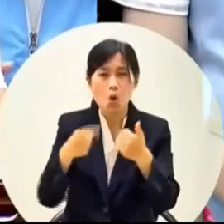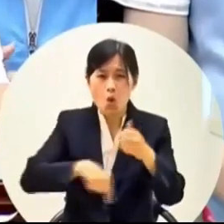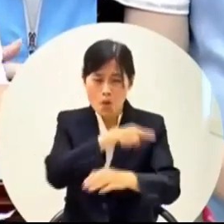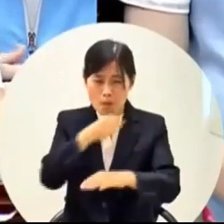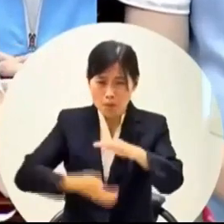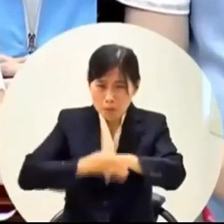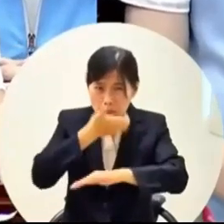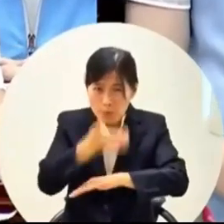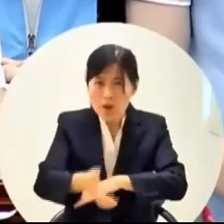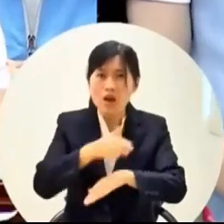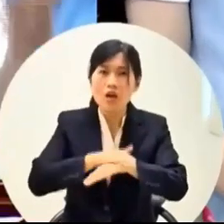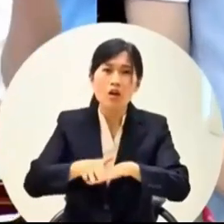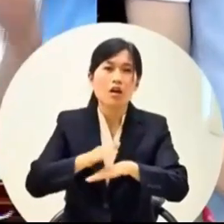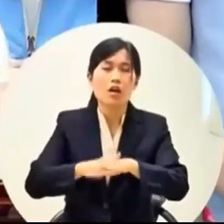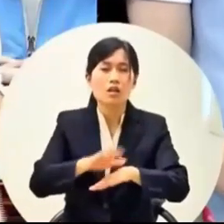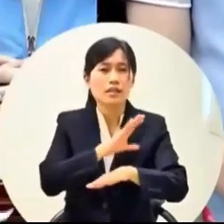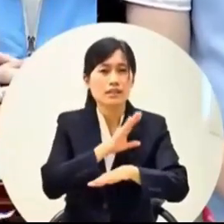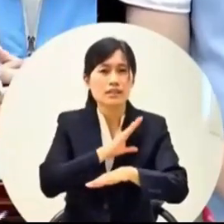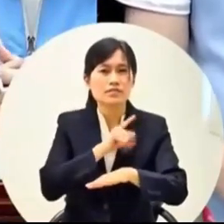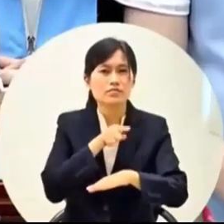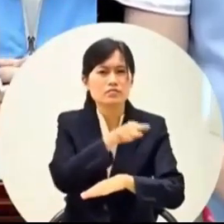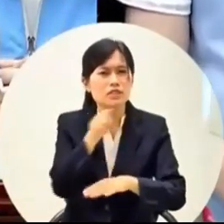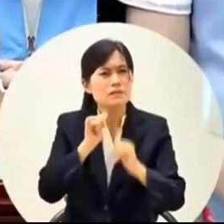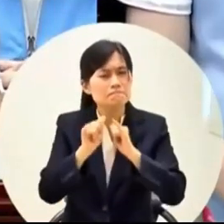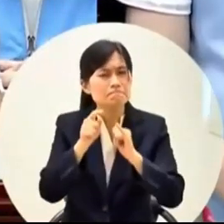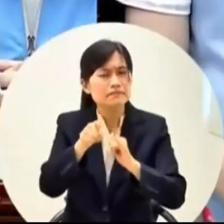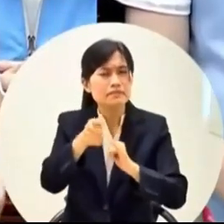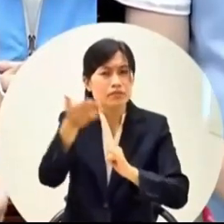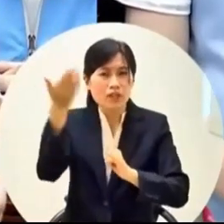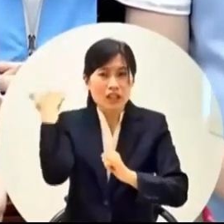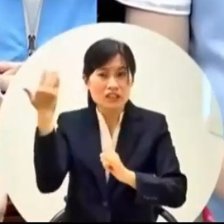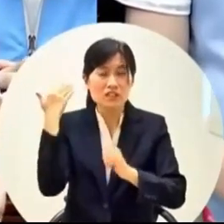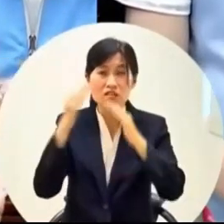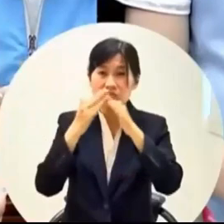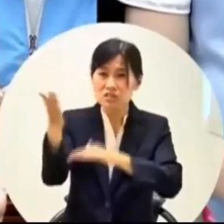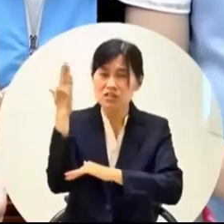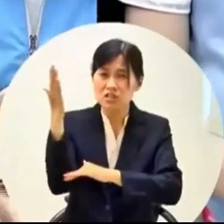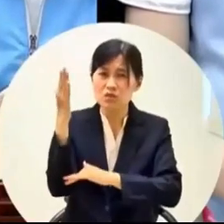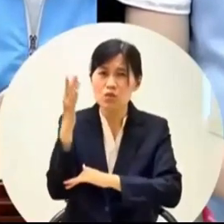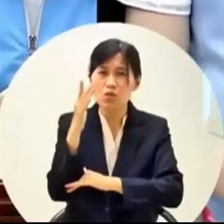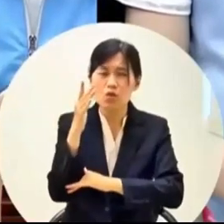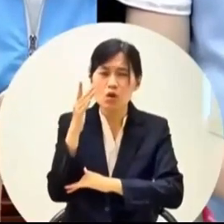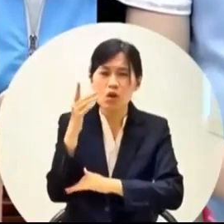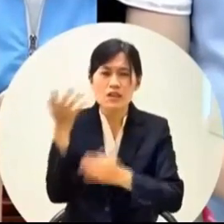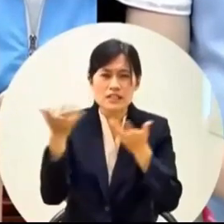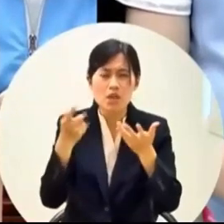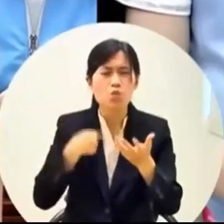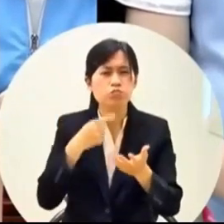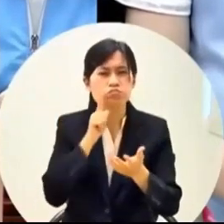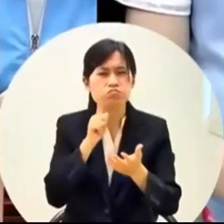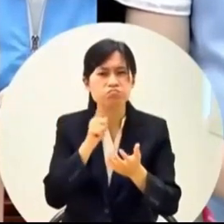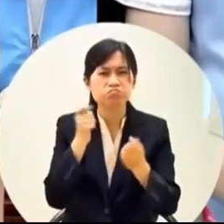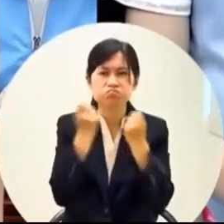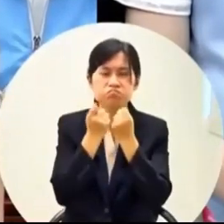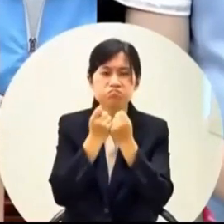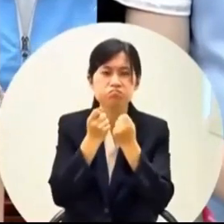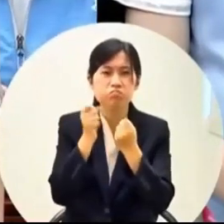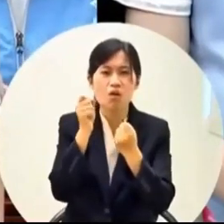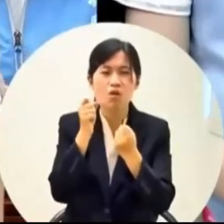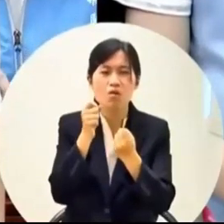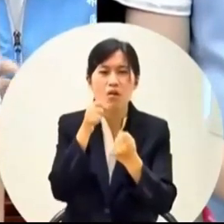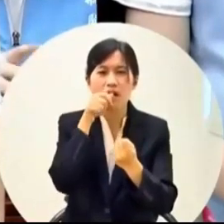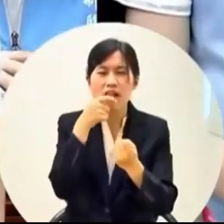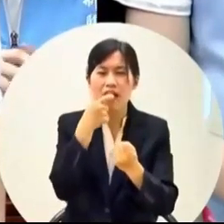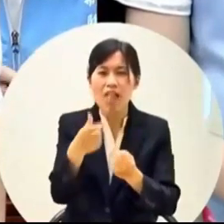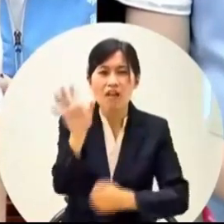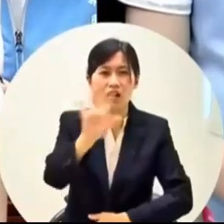其他的人民对前任的政府怎么评价，我不适合多言， 在伦理上我也不适合多讲，但是我觉得我们的行政效率